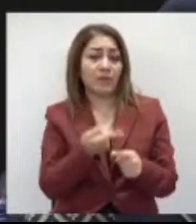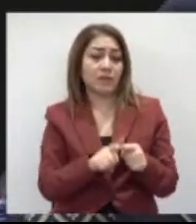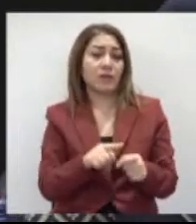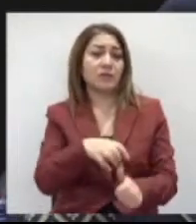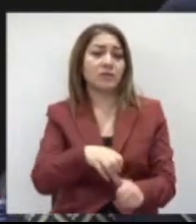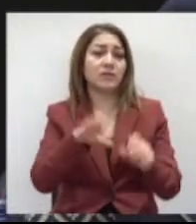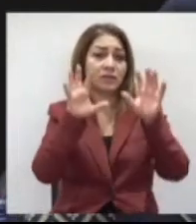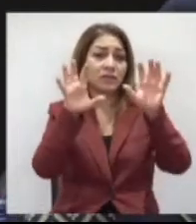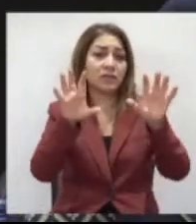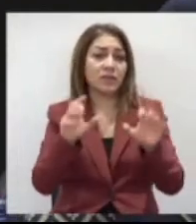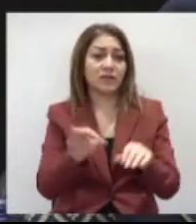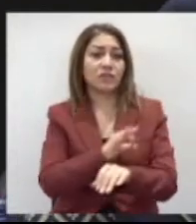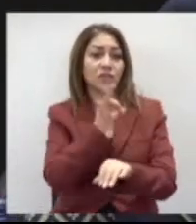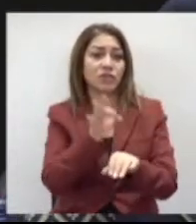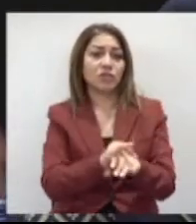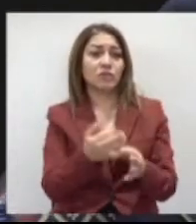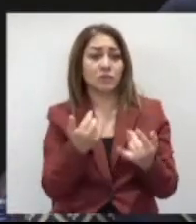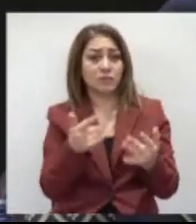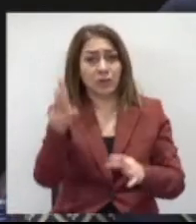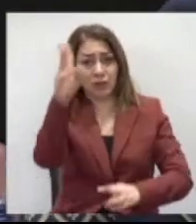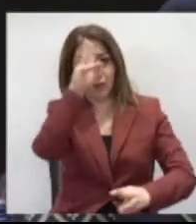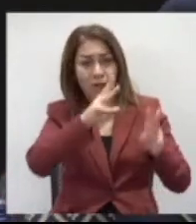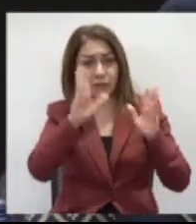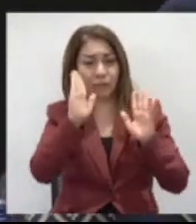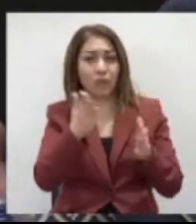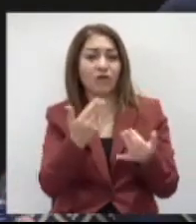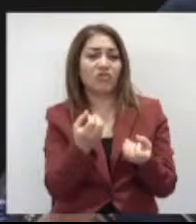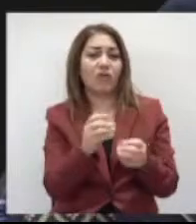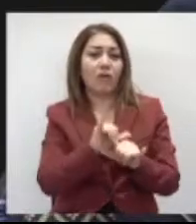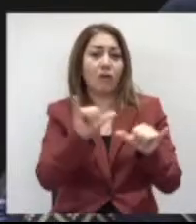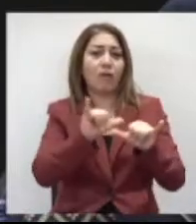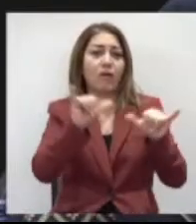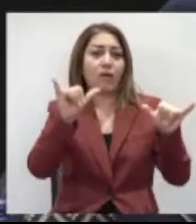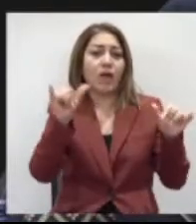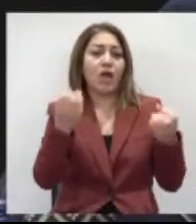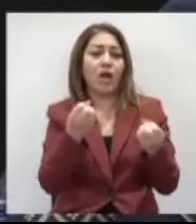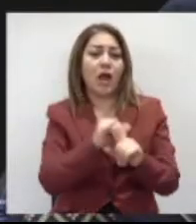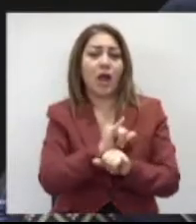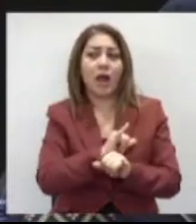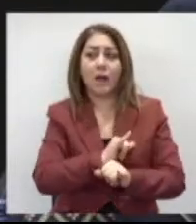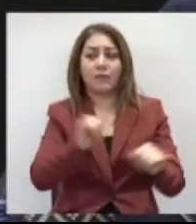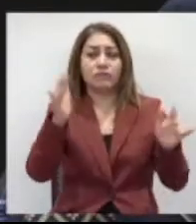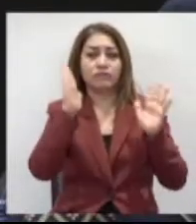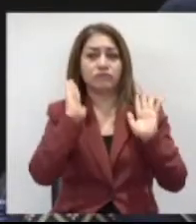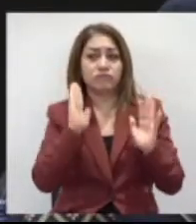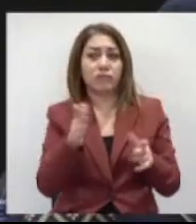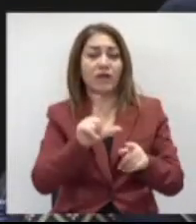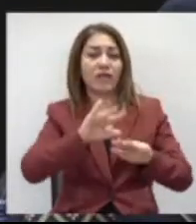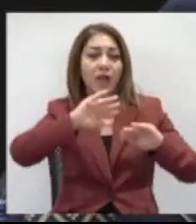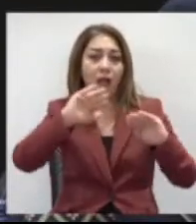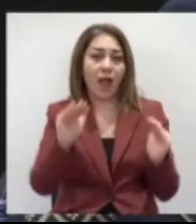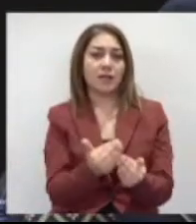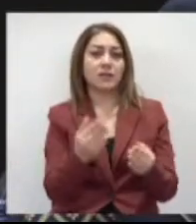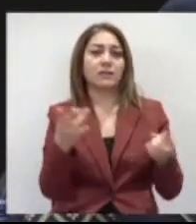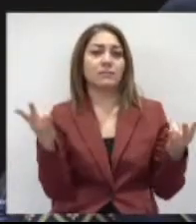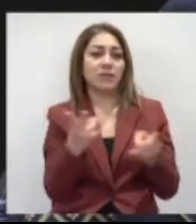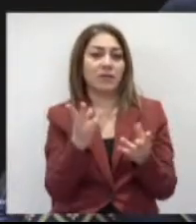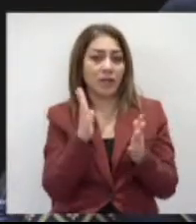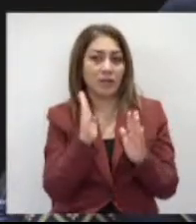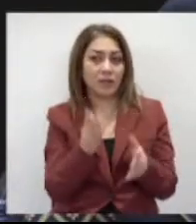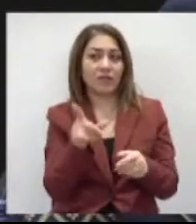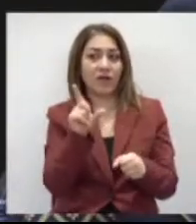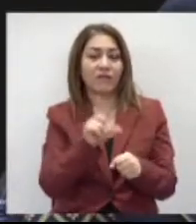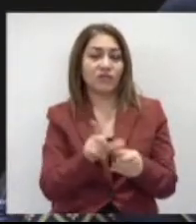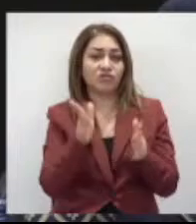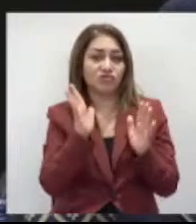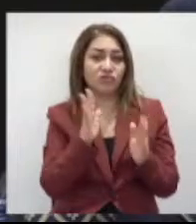էլ սահմանադրական հիերարխիան էլ կուզի, եւ ընդհանրապես արդեն կսկսենք ավելի շատ տարածվել, իմ կարծիքով ավելի սեղմ պետք է լինի եւ ավելի